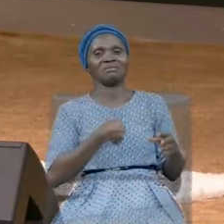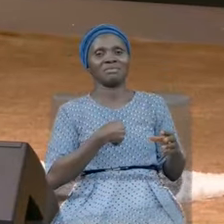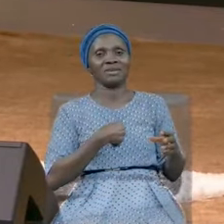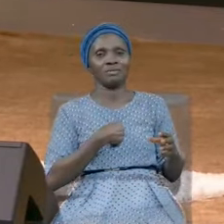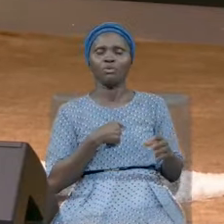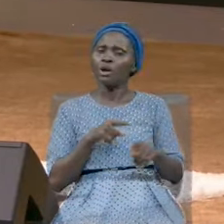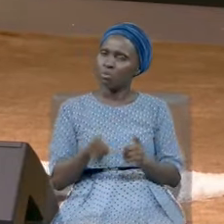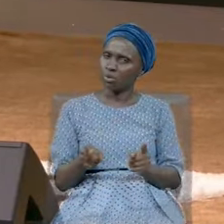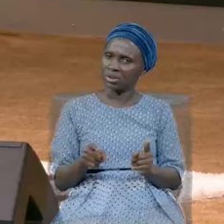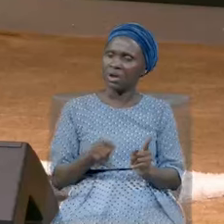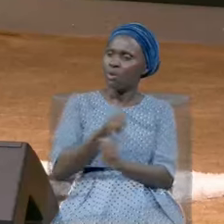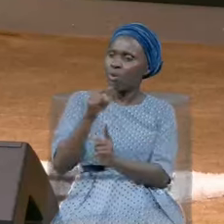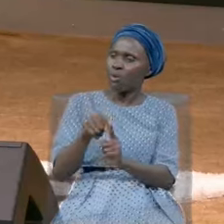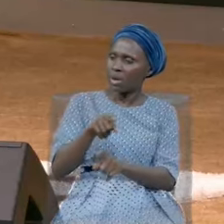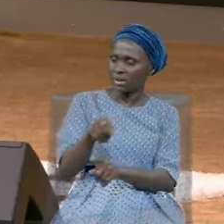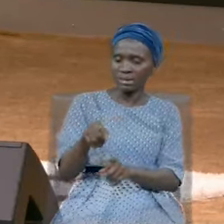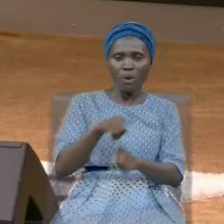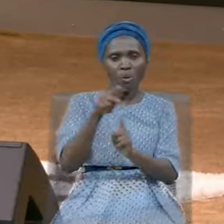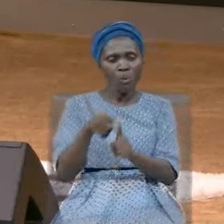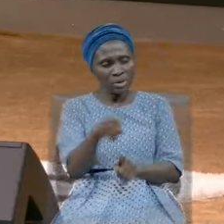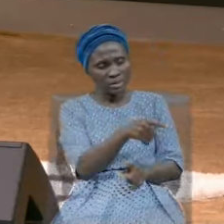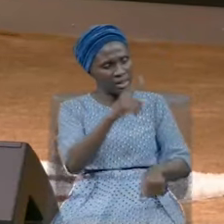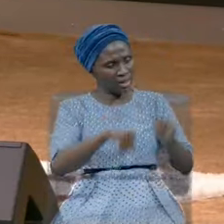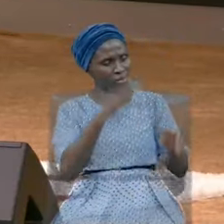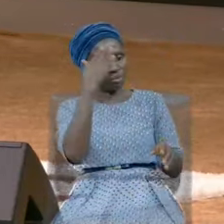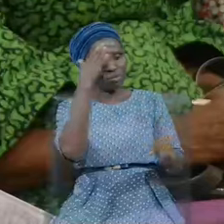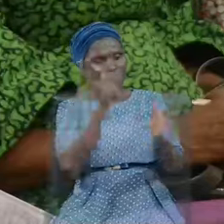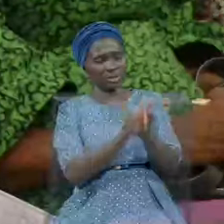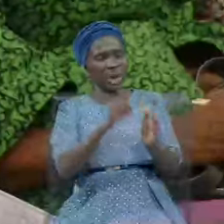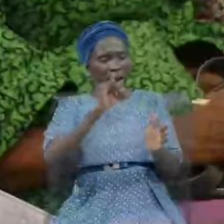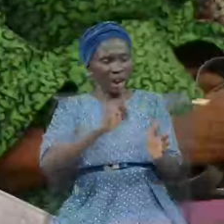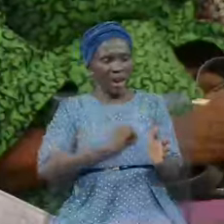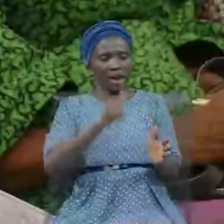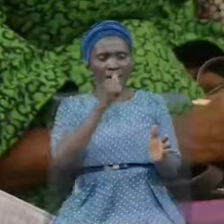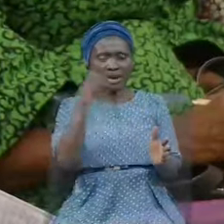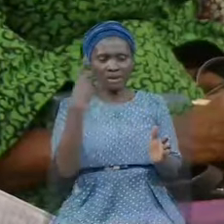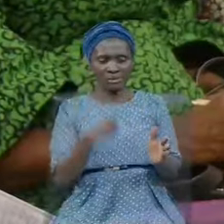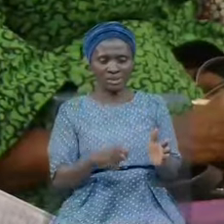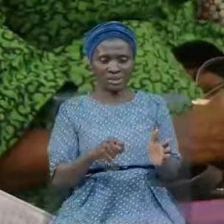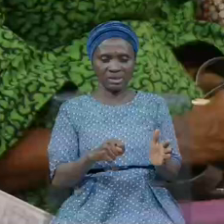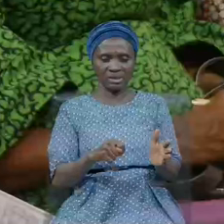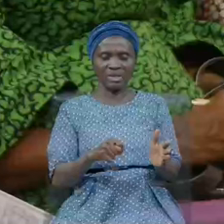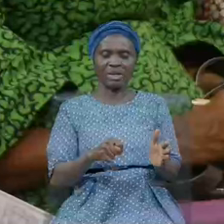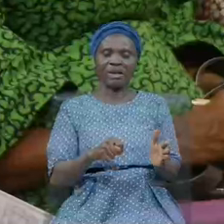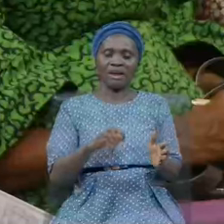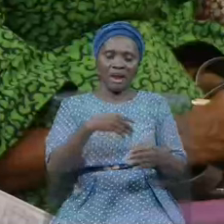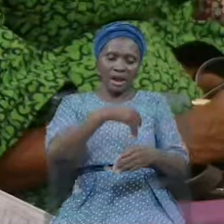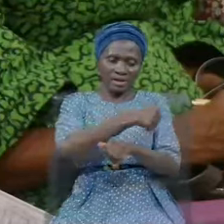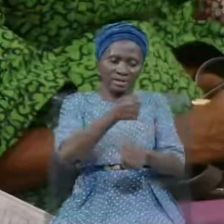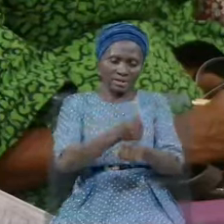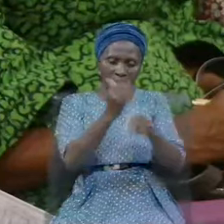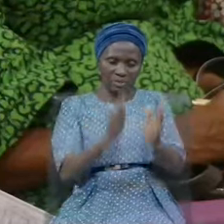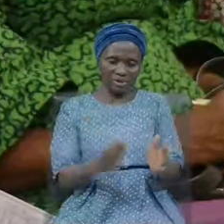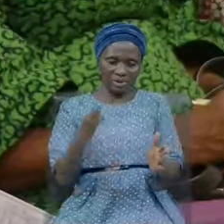ne peut pas me voir, que c'est moi qui suis l'initiateur de cette mauvaise chose, donc